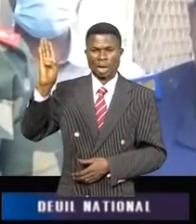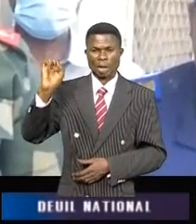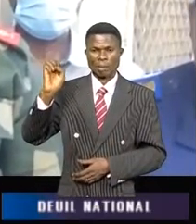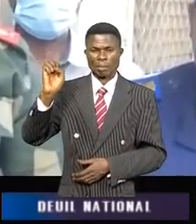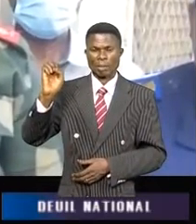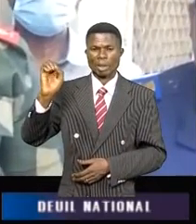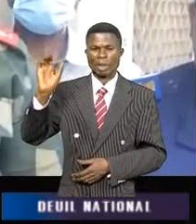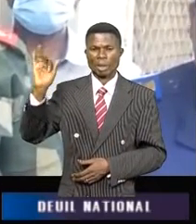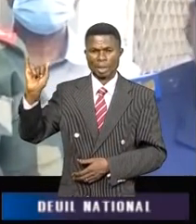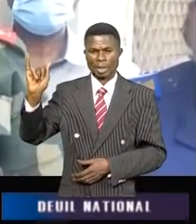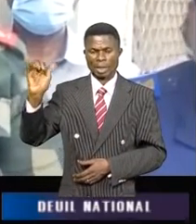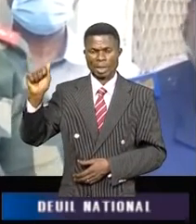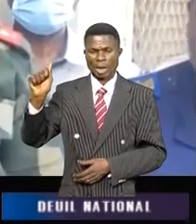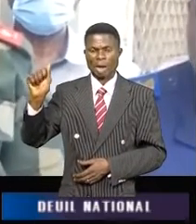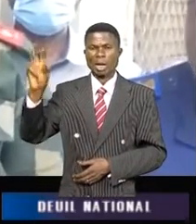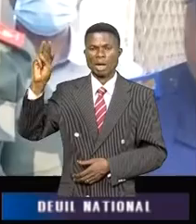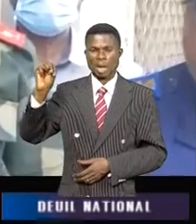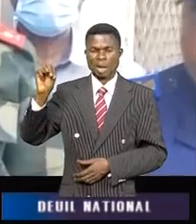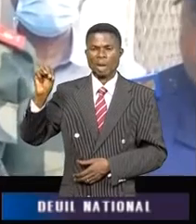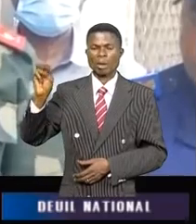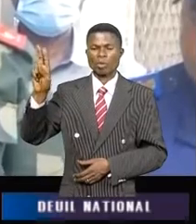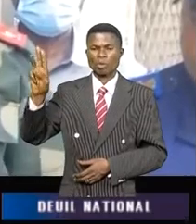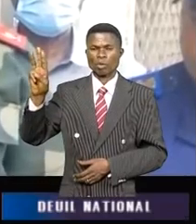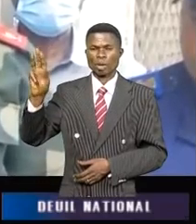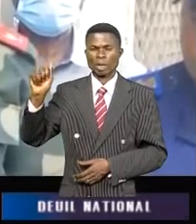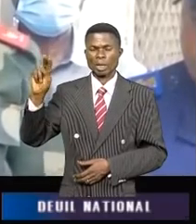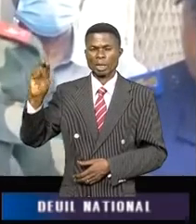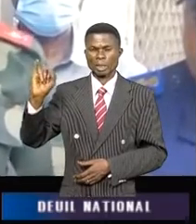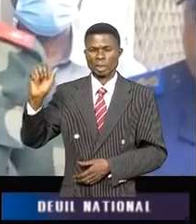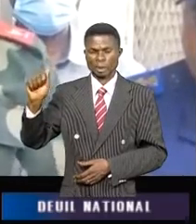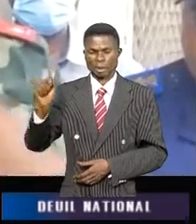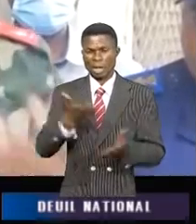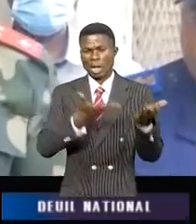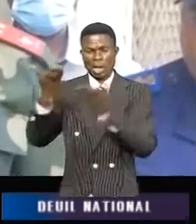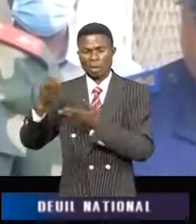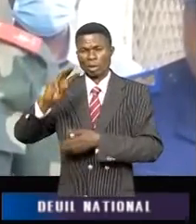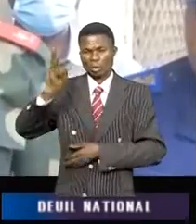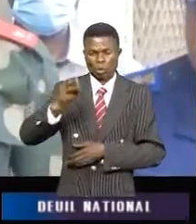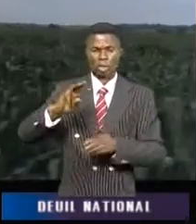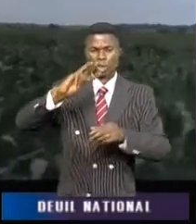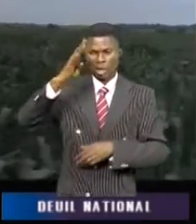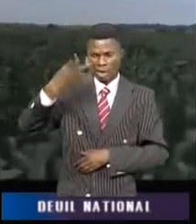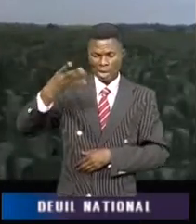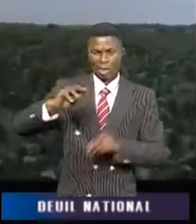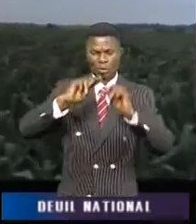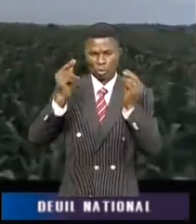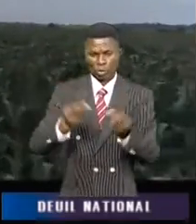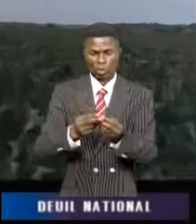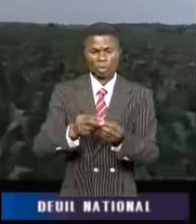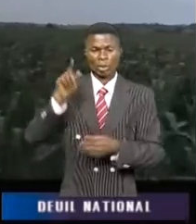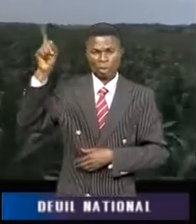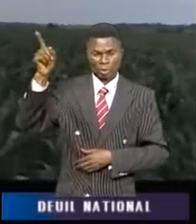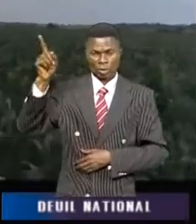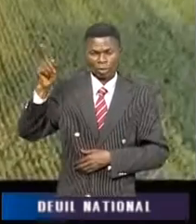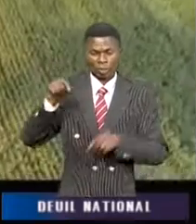organisées. Ici, il s'est agi maintenant de la coordination pour l'évacuation de la troisième et de la quatrième vague. Les sites de Kanyamakassese